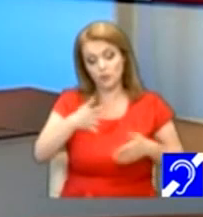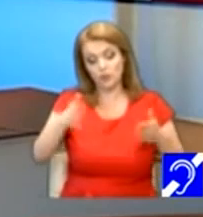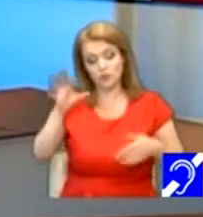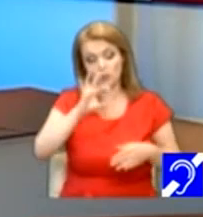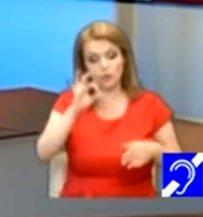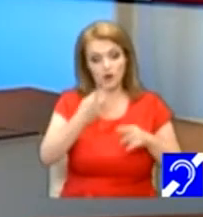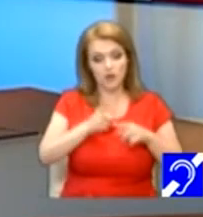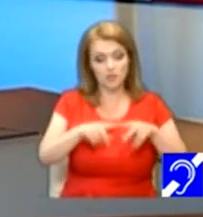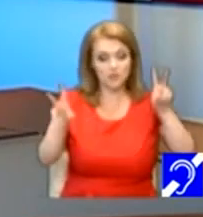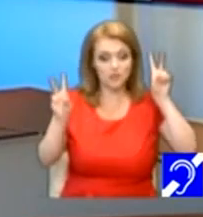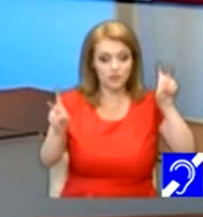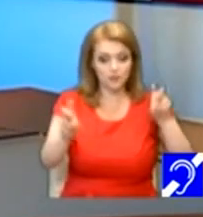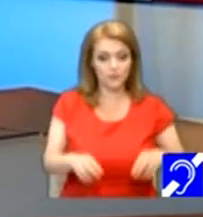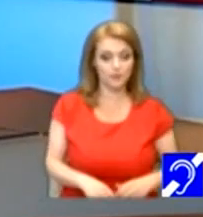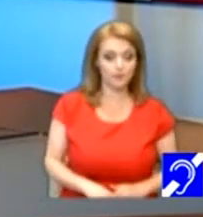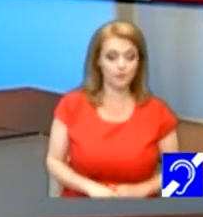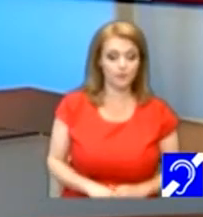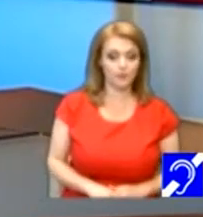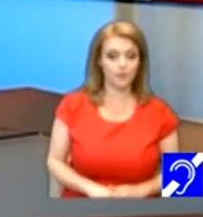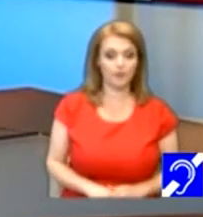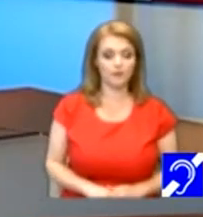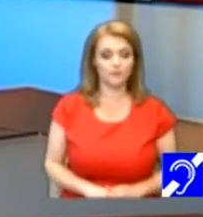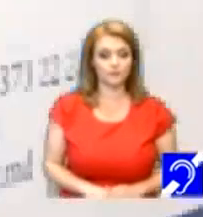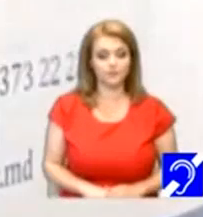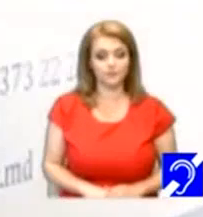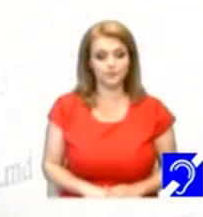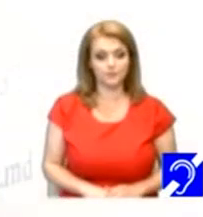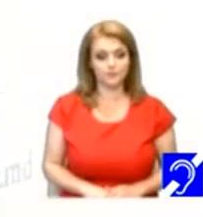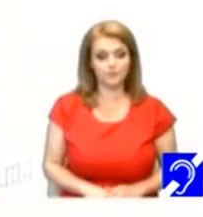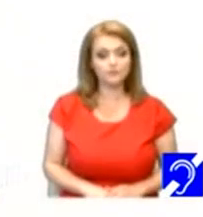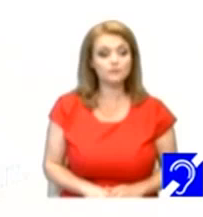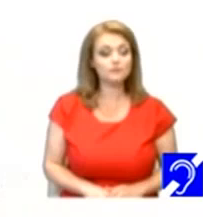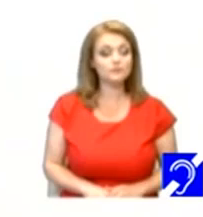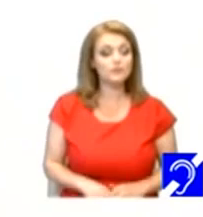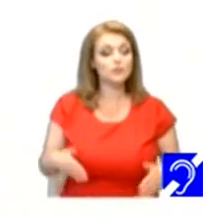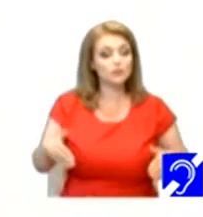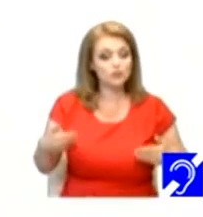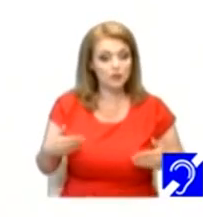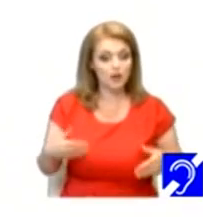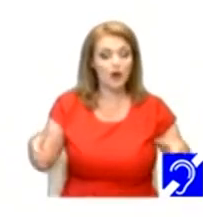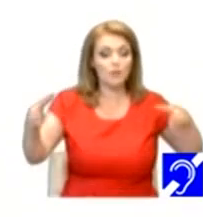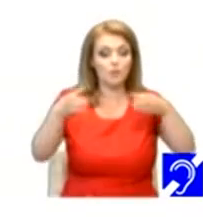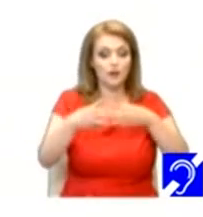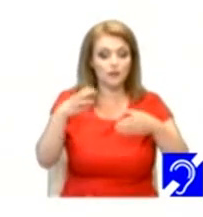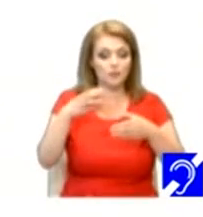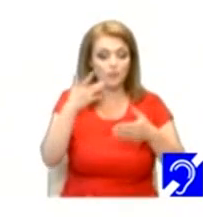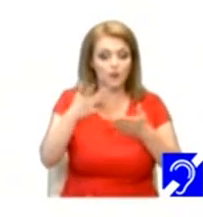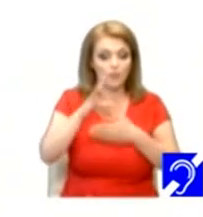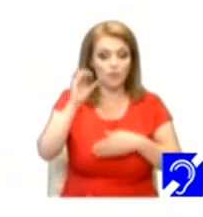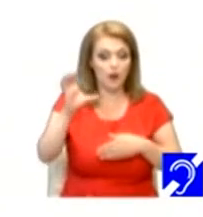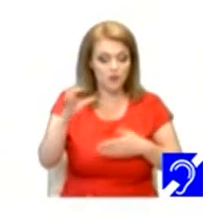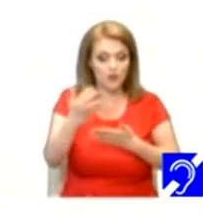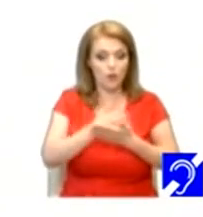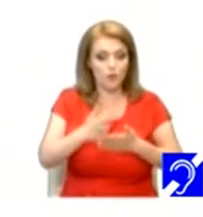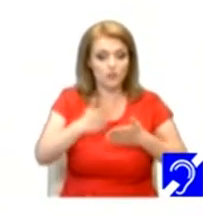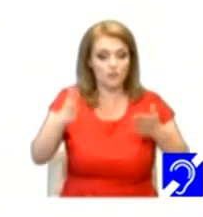Comisia Electorală și ne oferă mai multe detalii. Bun găsit! PAS a acumulat cel mai bun procentaj